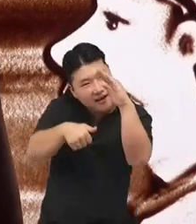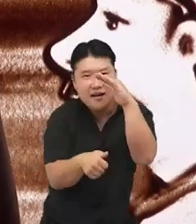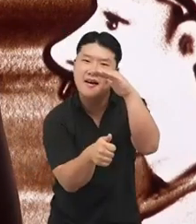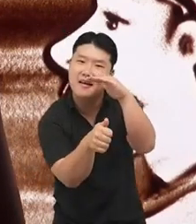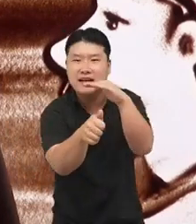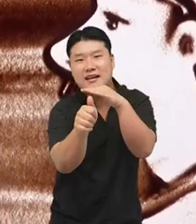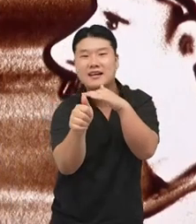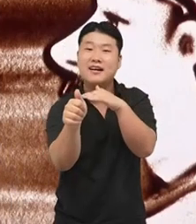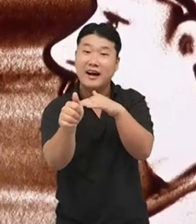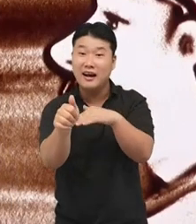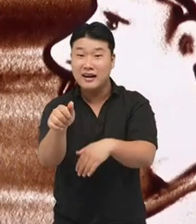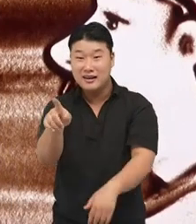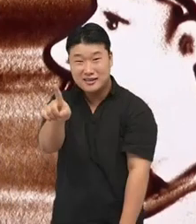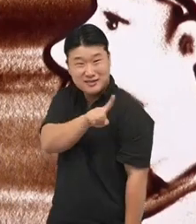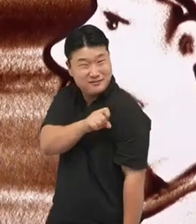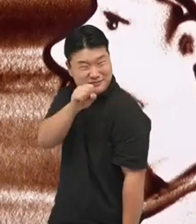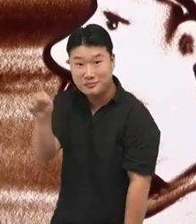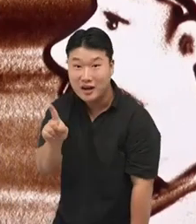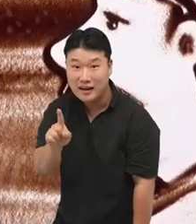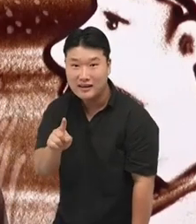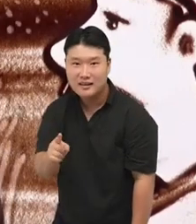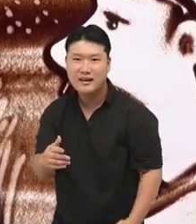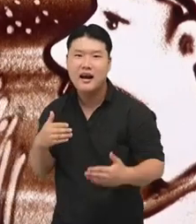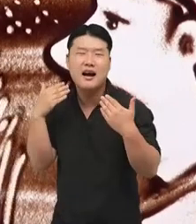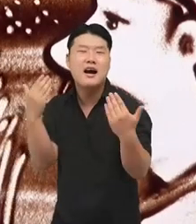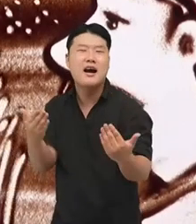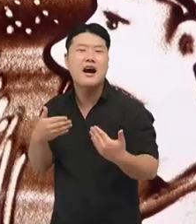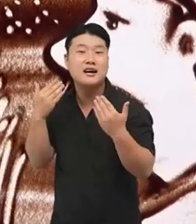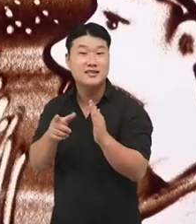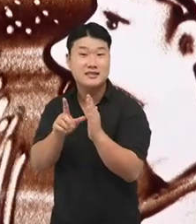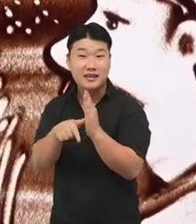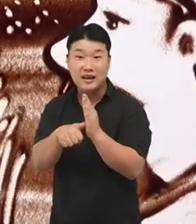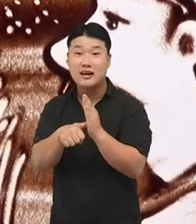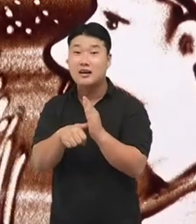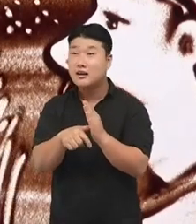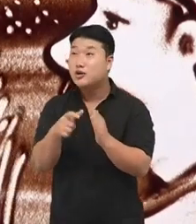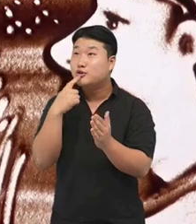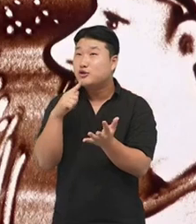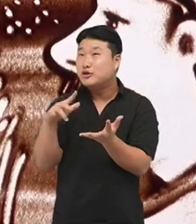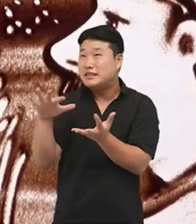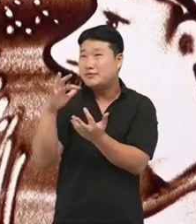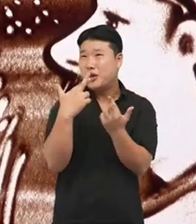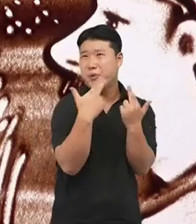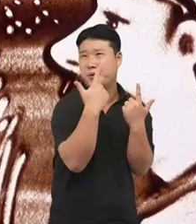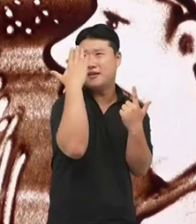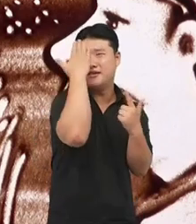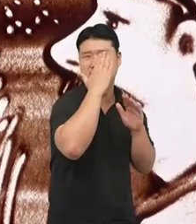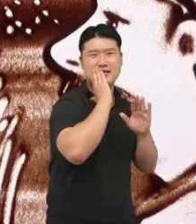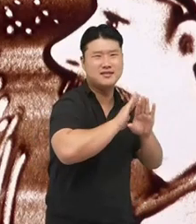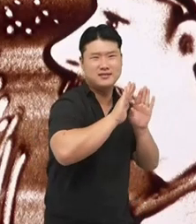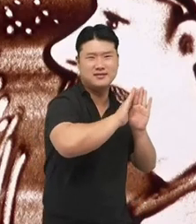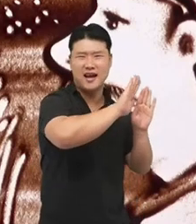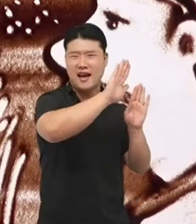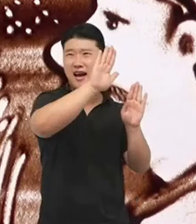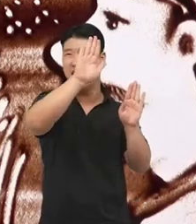이곳에서 가장 마음에 쏙 드는 건 구름 한 점 없이 맑은 하늘과 따스한 낮, 시원한 바람이